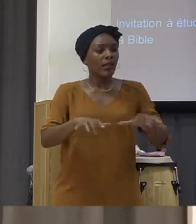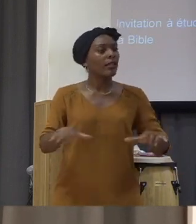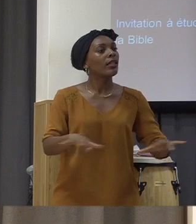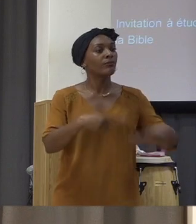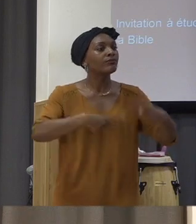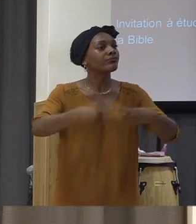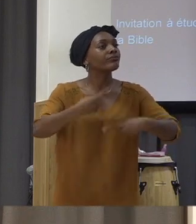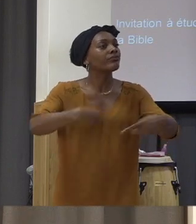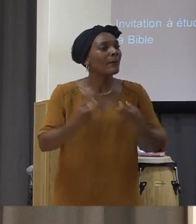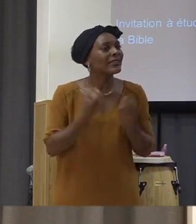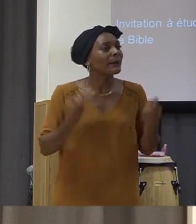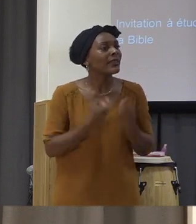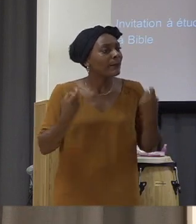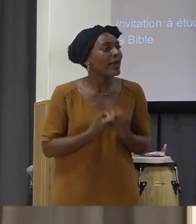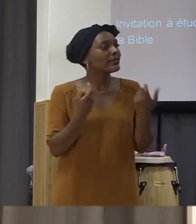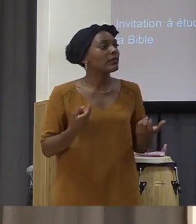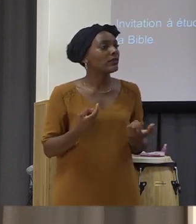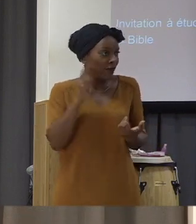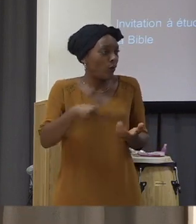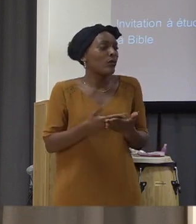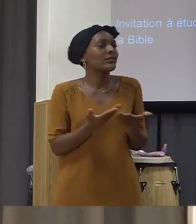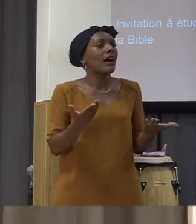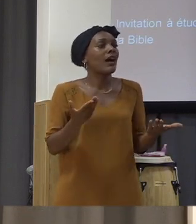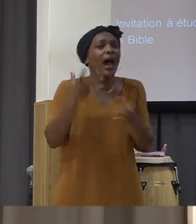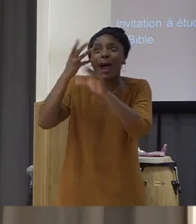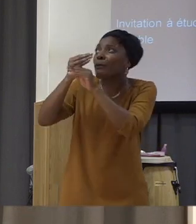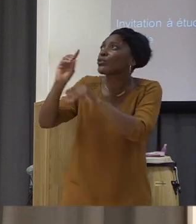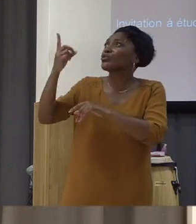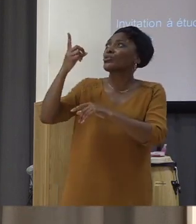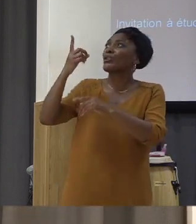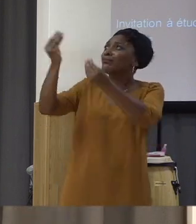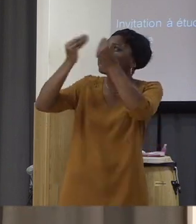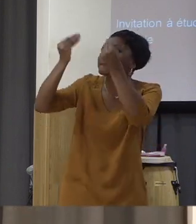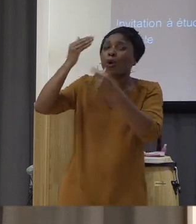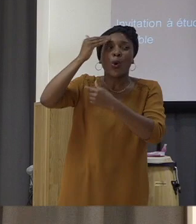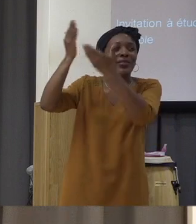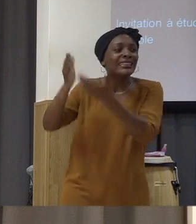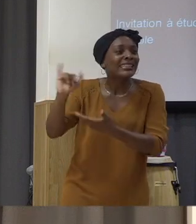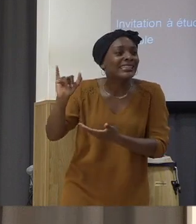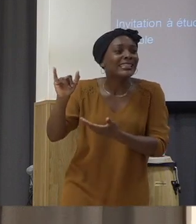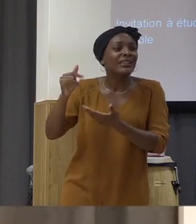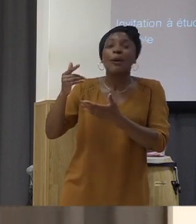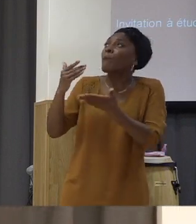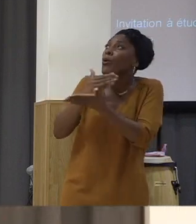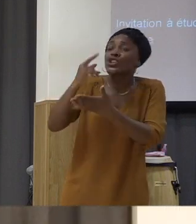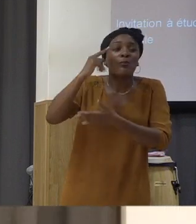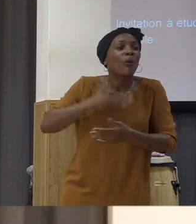de Dieu et d'apprendre de Dieu pour mieux le connaître, connaître sa personne, connaître son plan pour ma